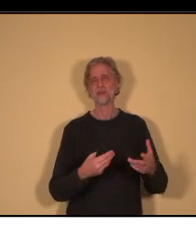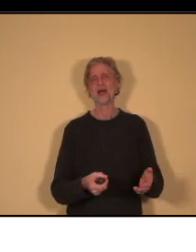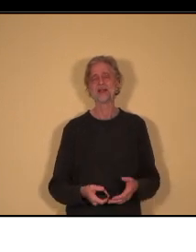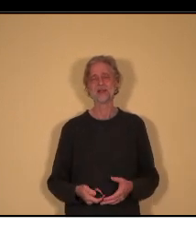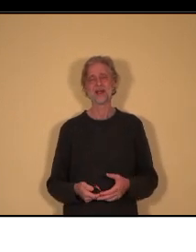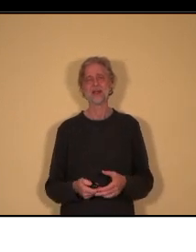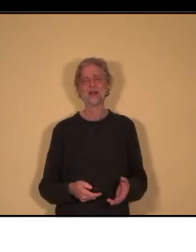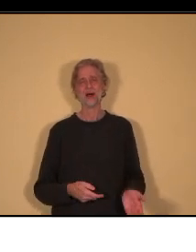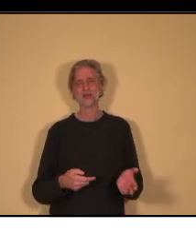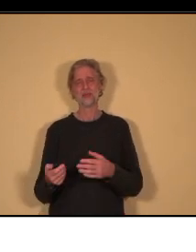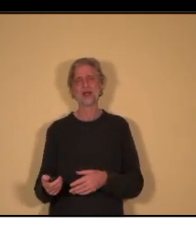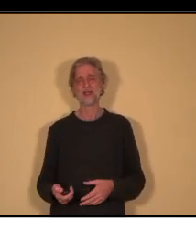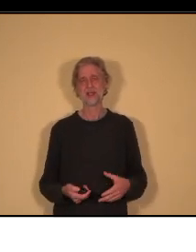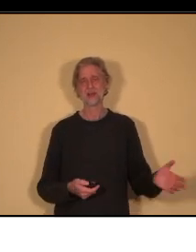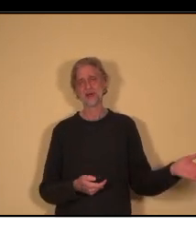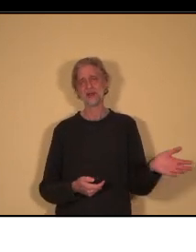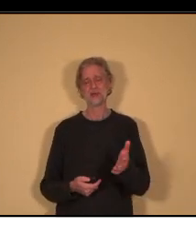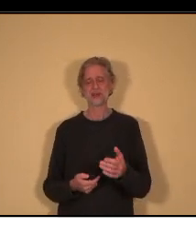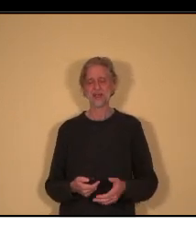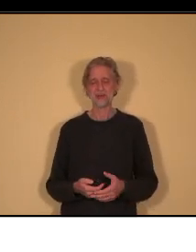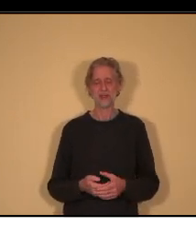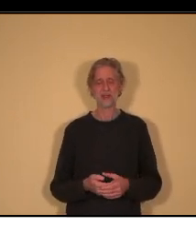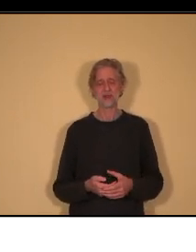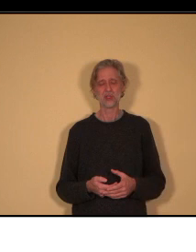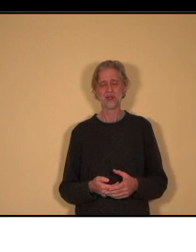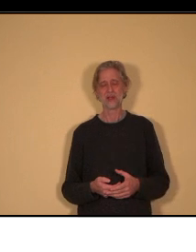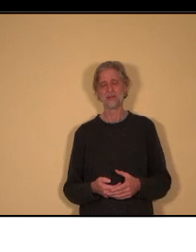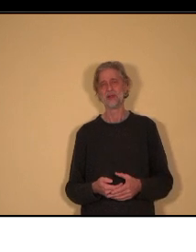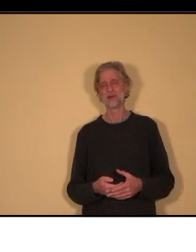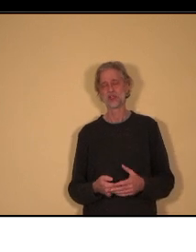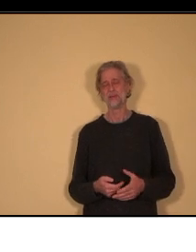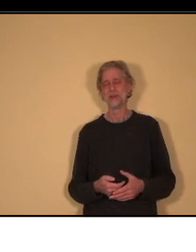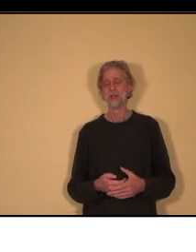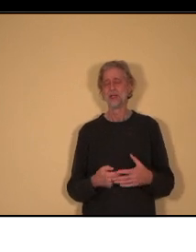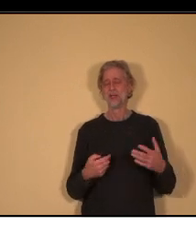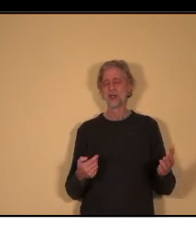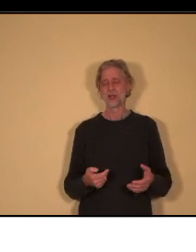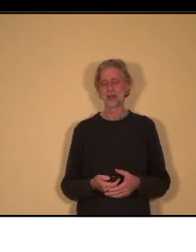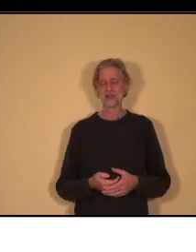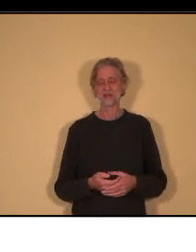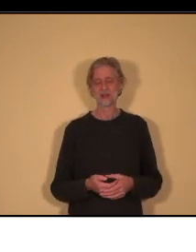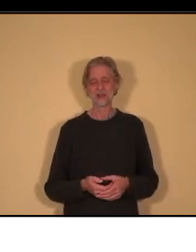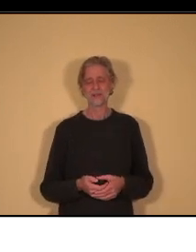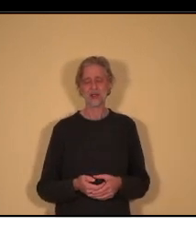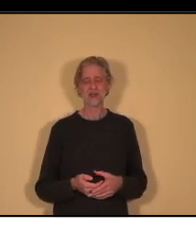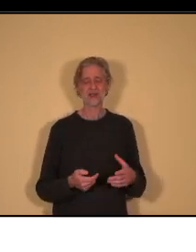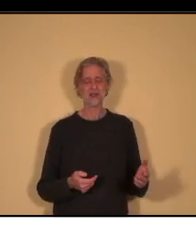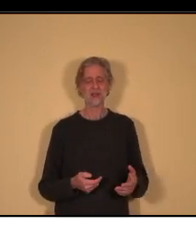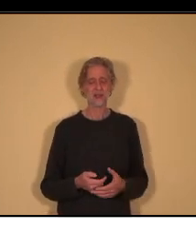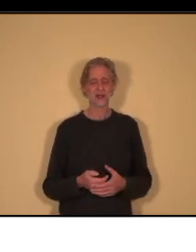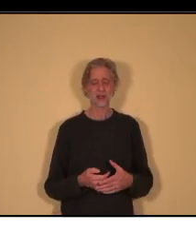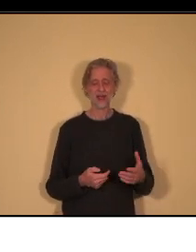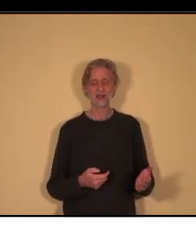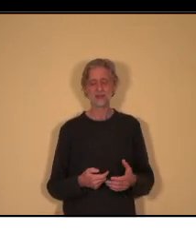der Formiate, dann aus diesem Gleichgewicht entfernen und das Gleichgewicht dadurch verschieben. Ein ganz